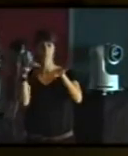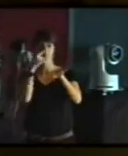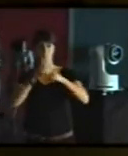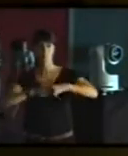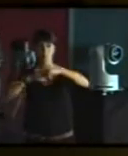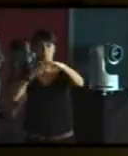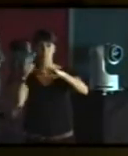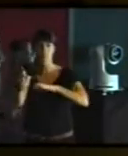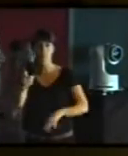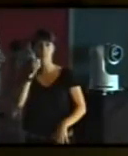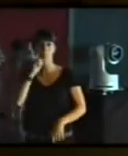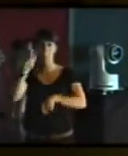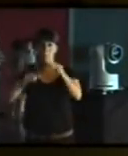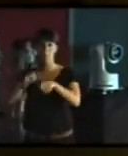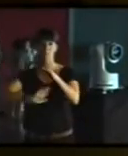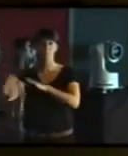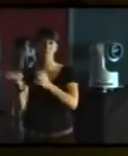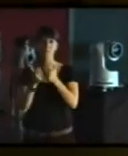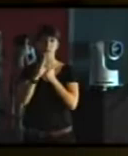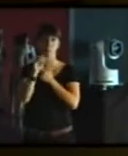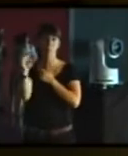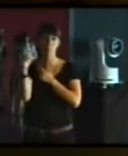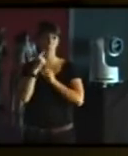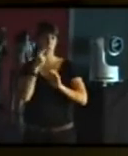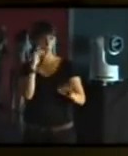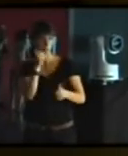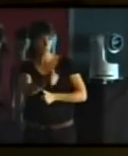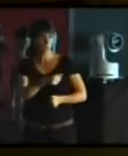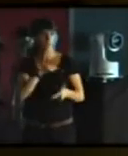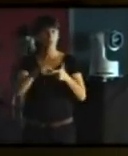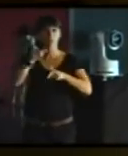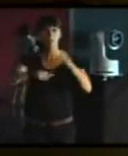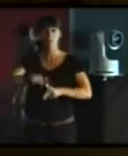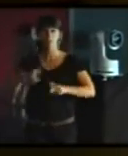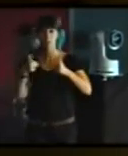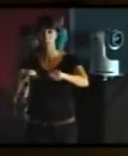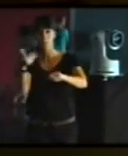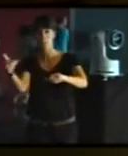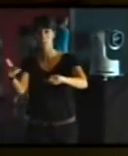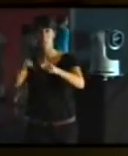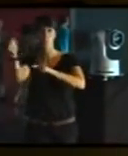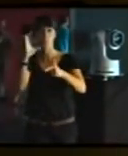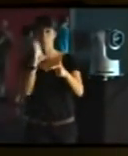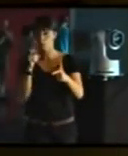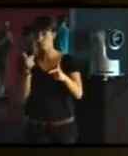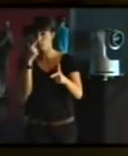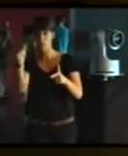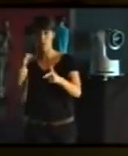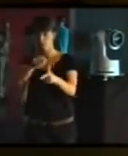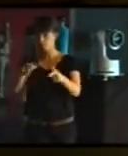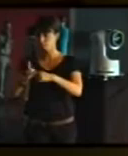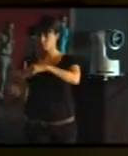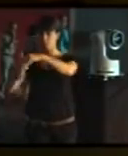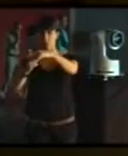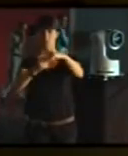les clochards s'y retrouvaient, c'est parce que les Parisiens se retrouvaient, les banlieusards, les Français de tous les milieux. Donc, c'est-à-dire